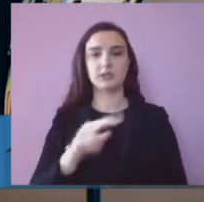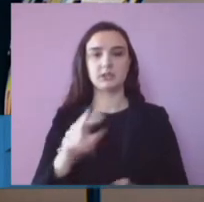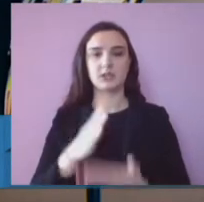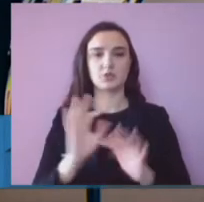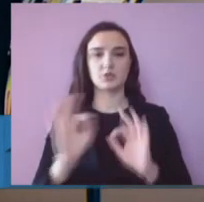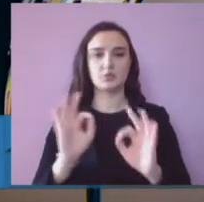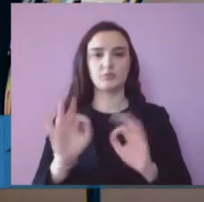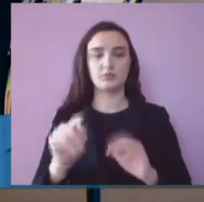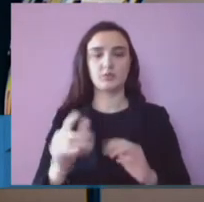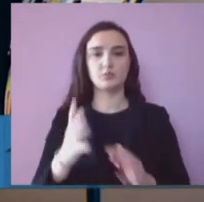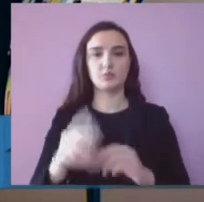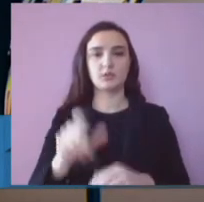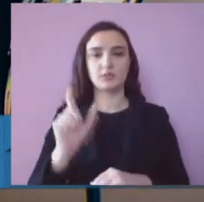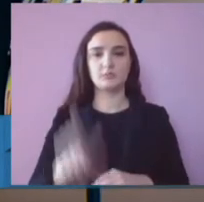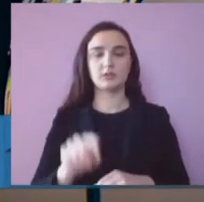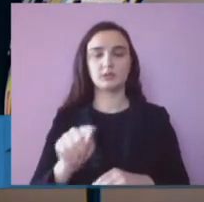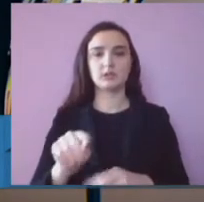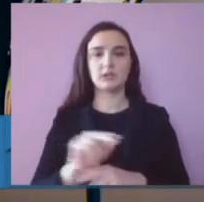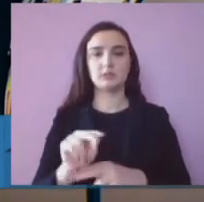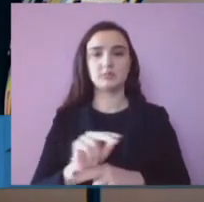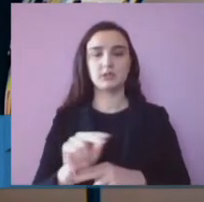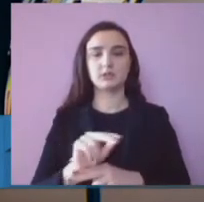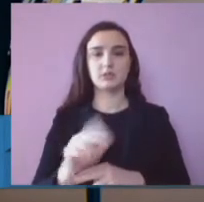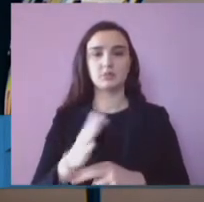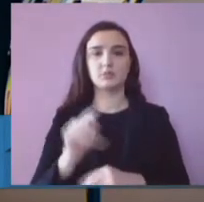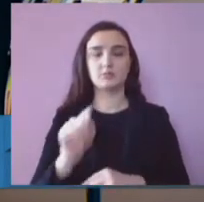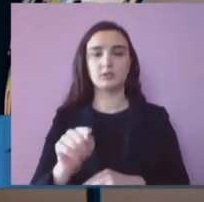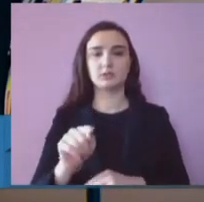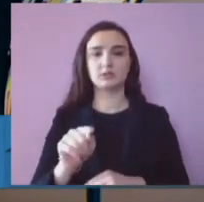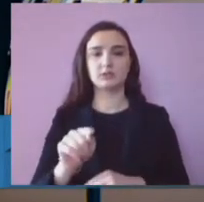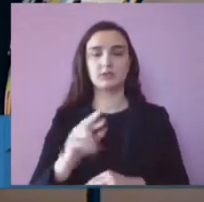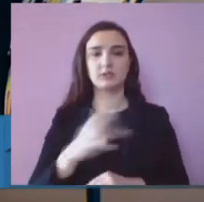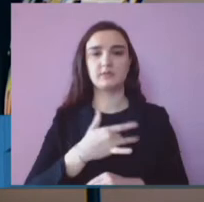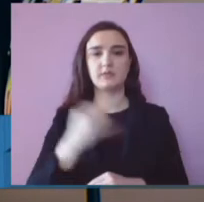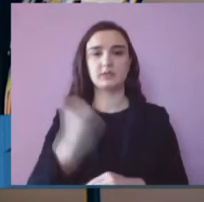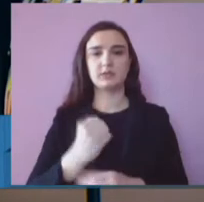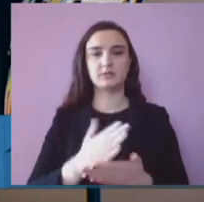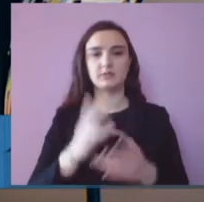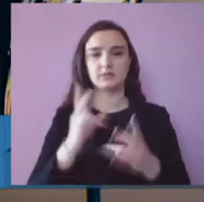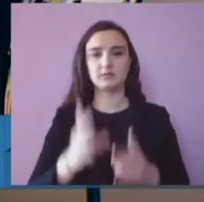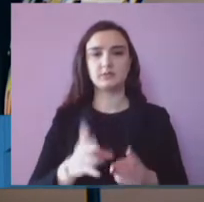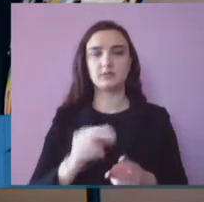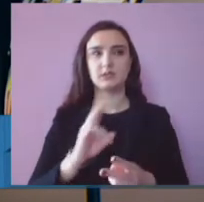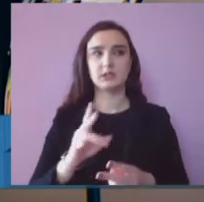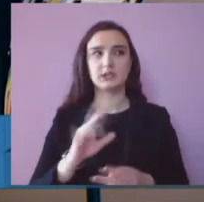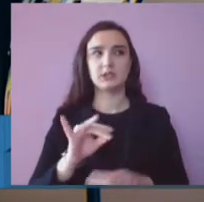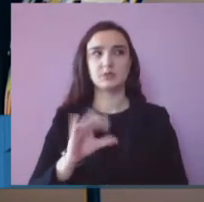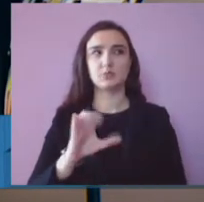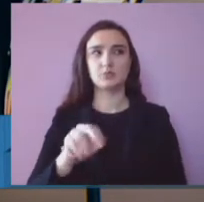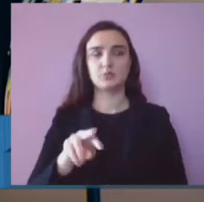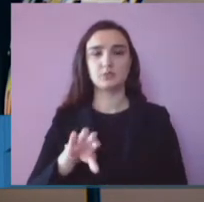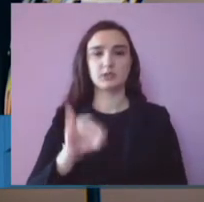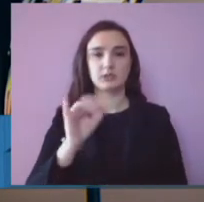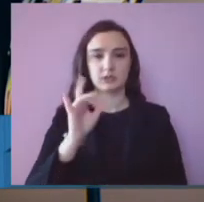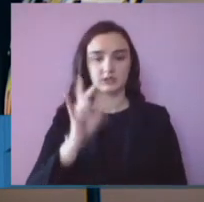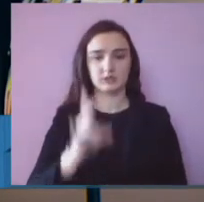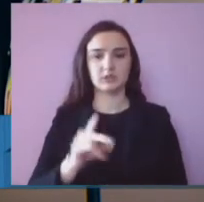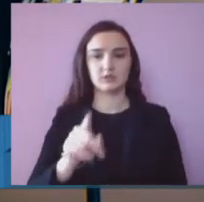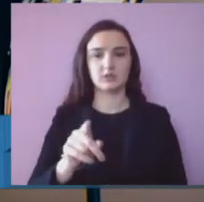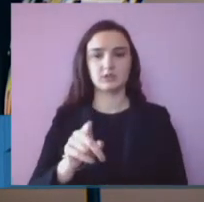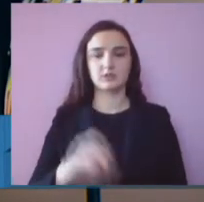თუ ადამიანი ინსულინოთერაპიაზე, მით უმეტეს თუ მას ან ინფარქტი აქვს გადატანილი, ან ინსულტი აქვს გადატანილი, ჩვენ ასეთ დაბალ ციფრებს